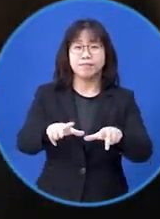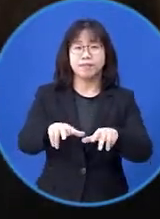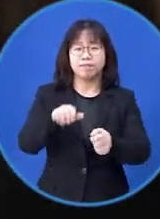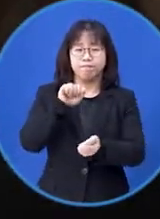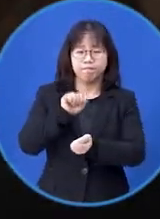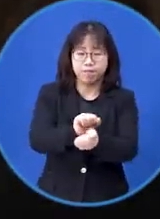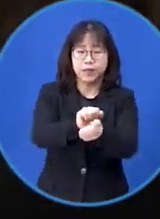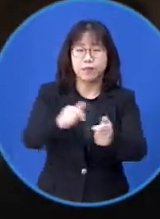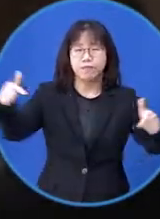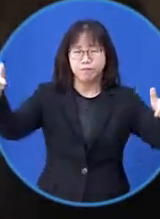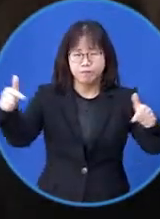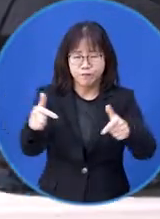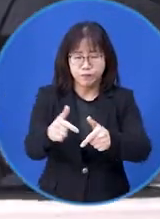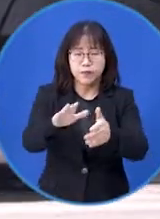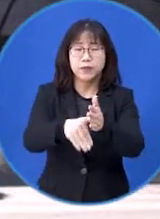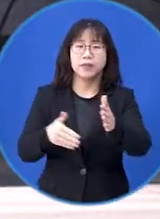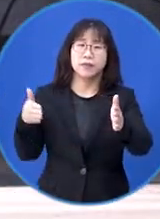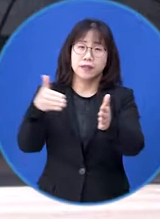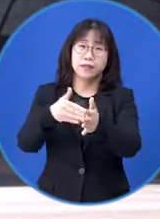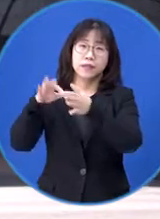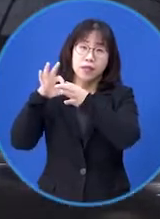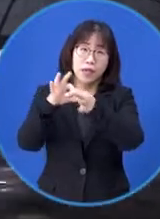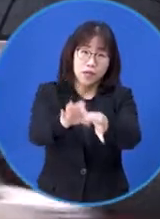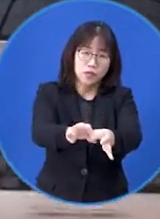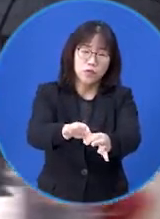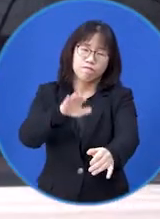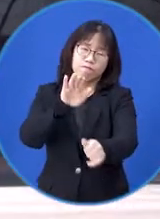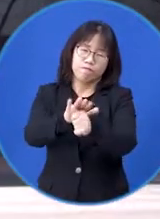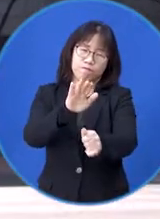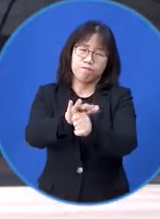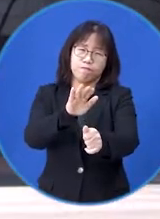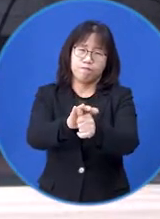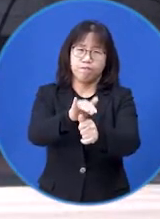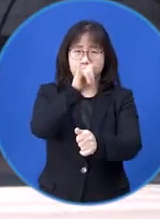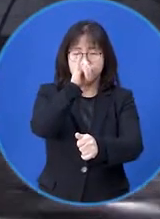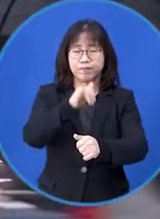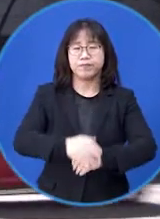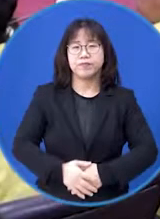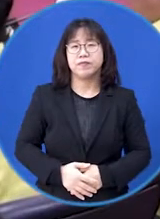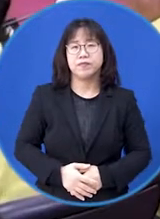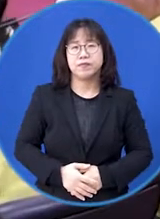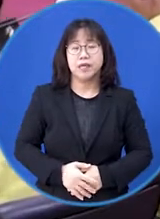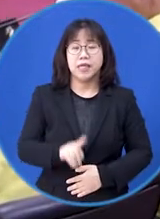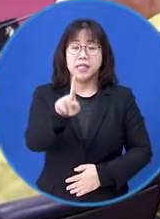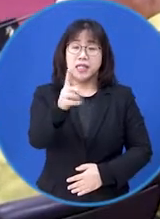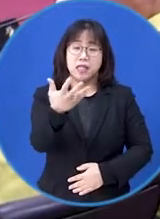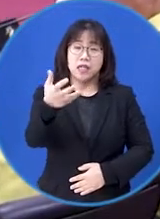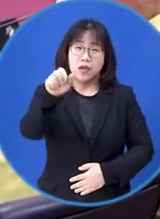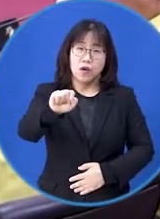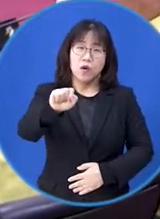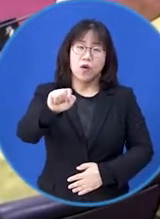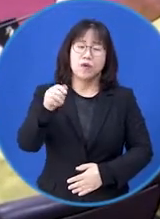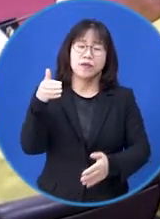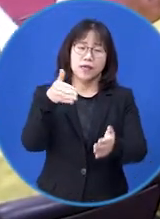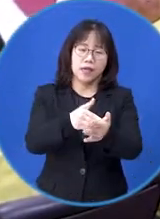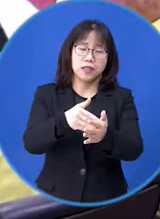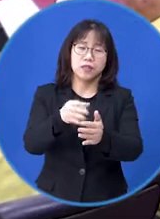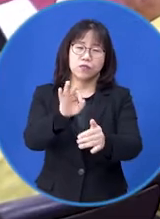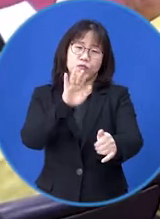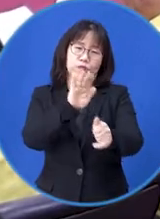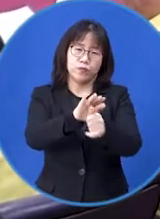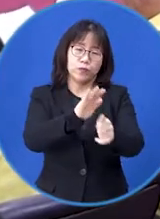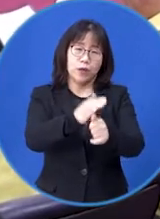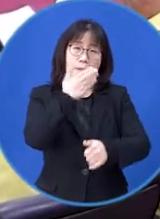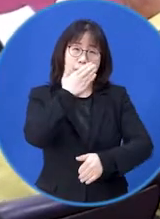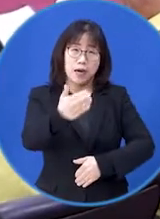때까지 코로나19 피해기업 신고센터를 운영하며 긴급 자금 지원에 대한 소요시간을 줄이고 최대 1억